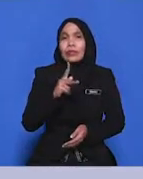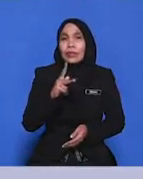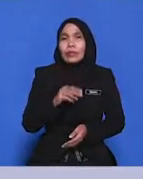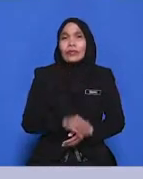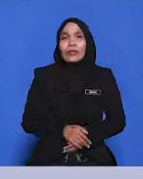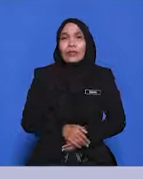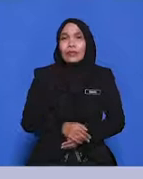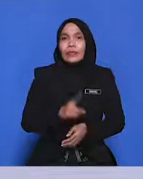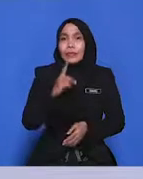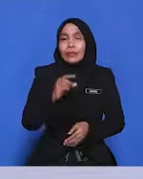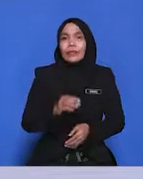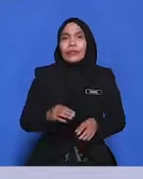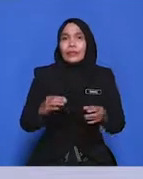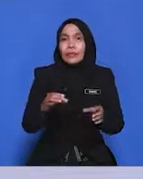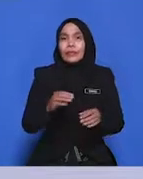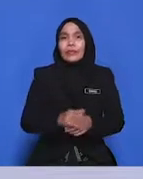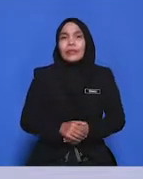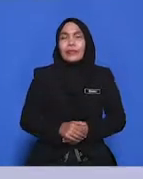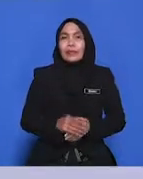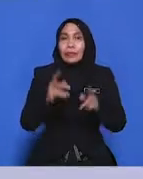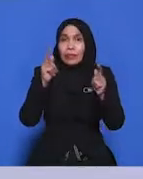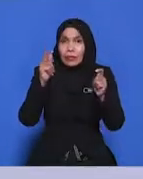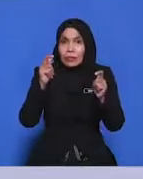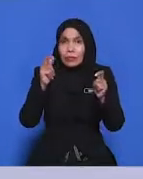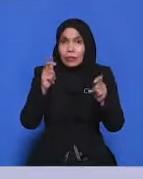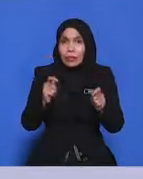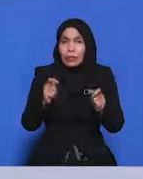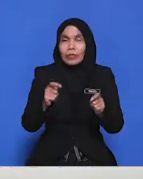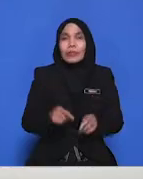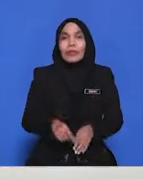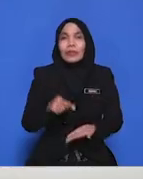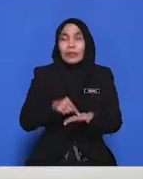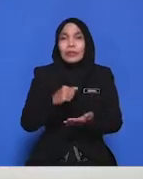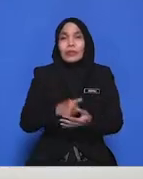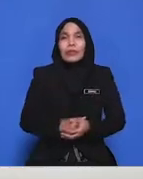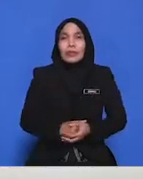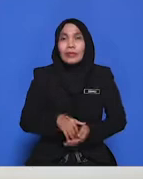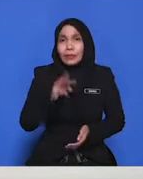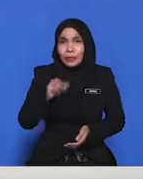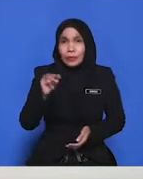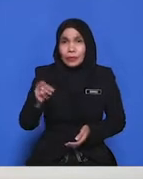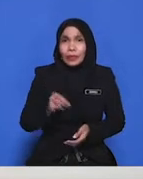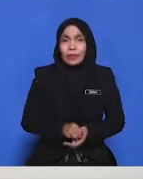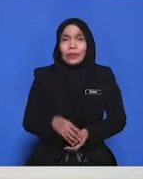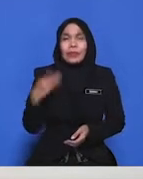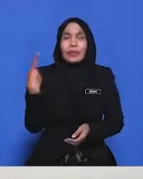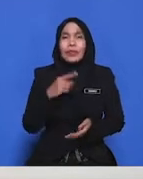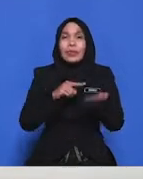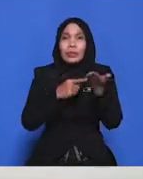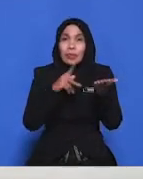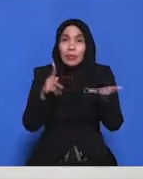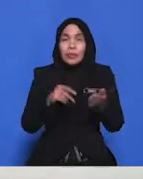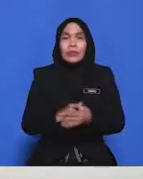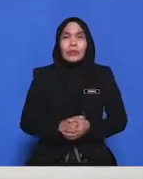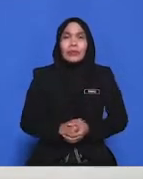ketokohan As-Sayyid Jamaluddin Al-Afghani. Murid-murid, kita mulakan